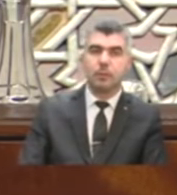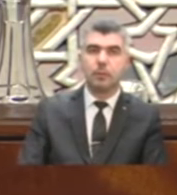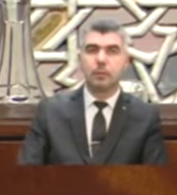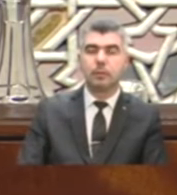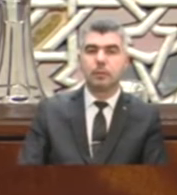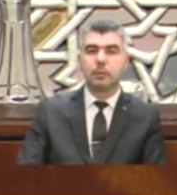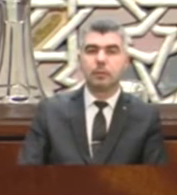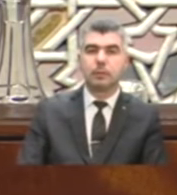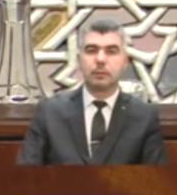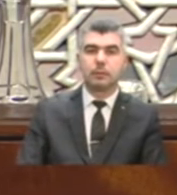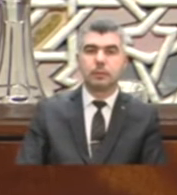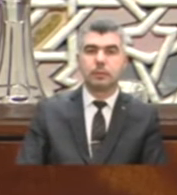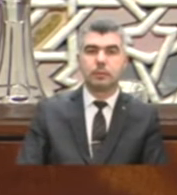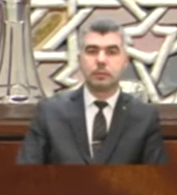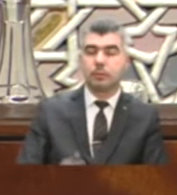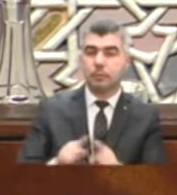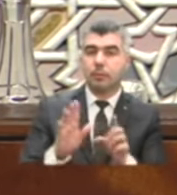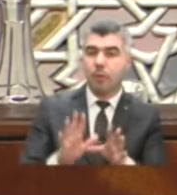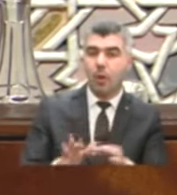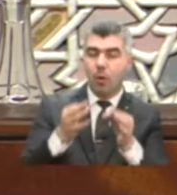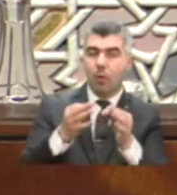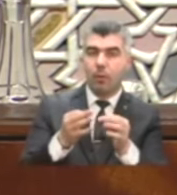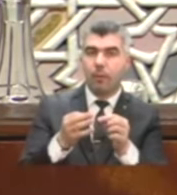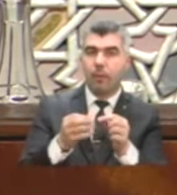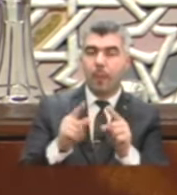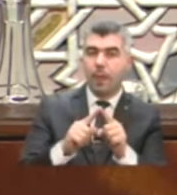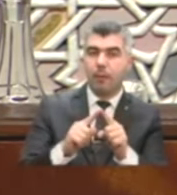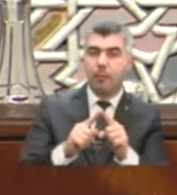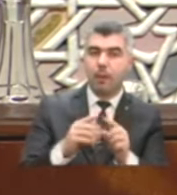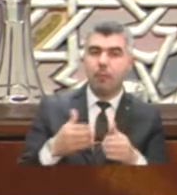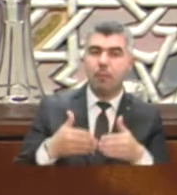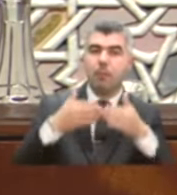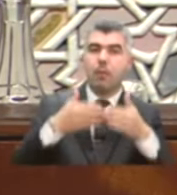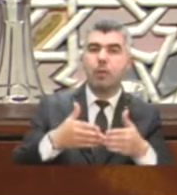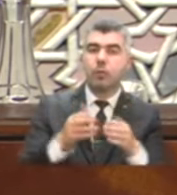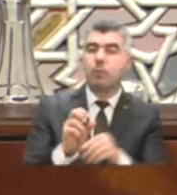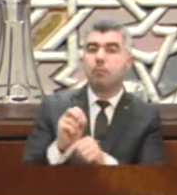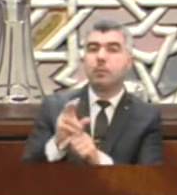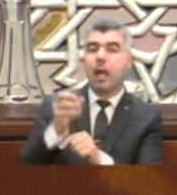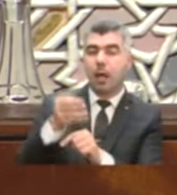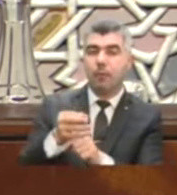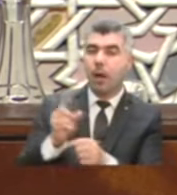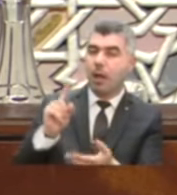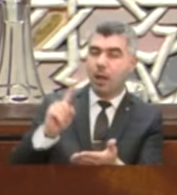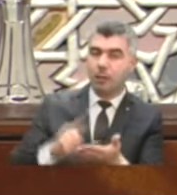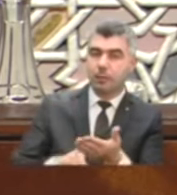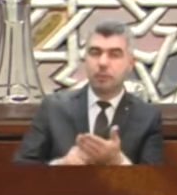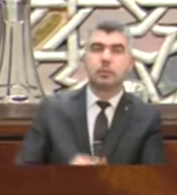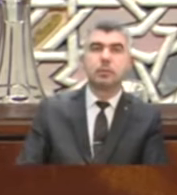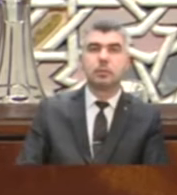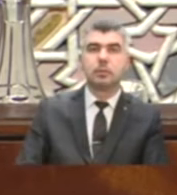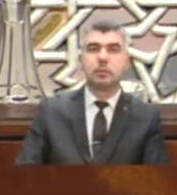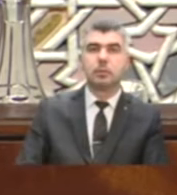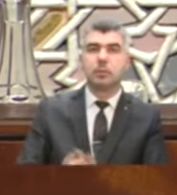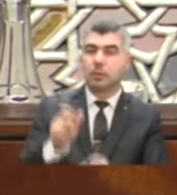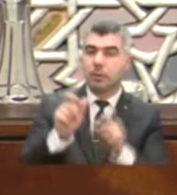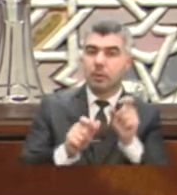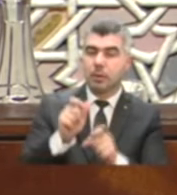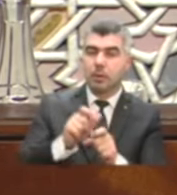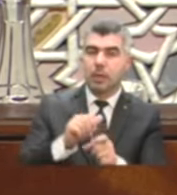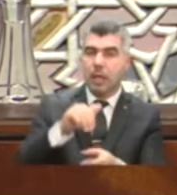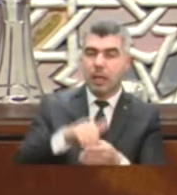الموالي عن تعزيز وتطوير النقل البحري للمسافرين. السيدات والسادة النواب المحترمين من